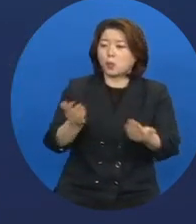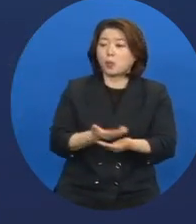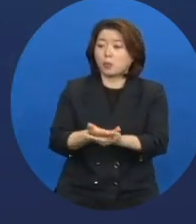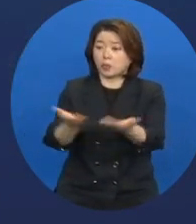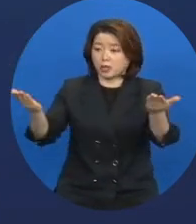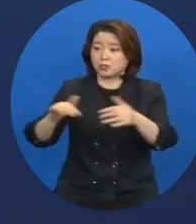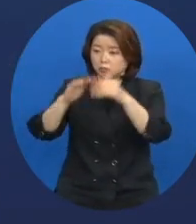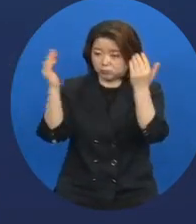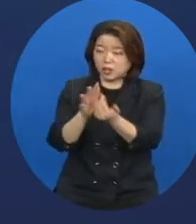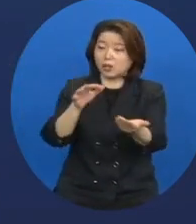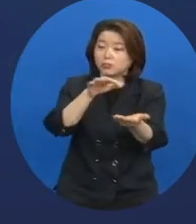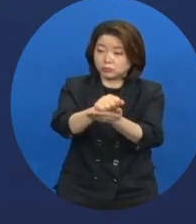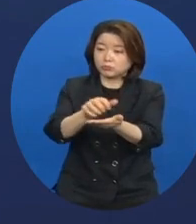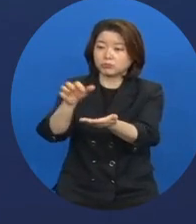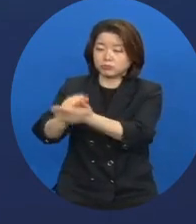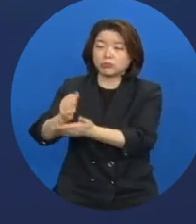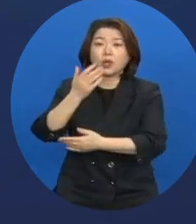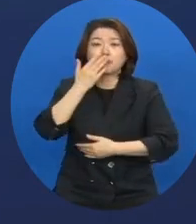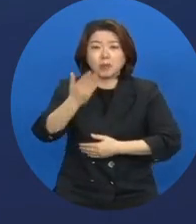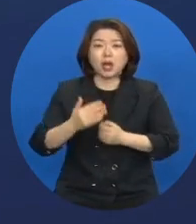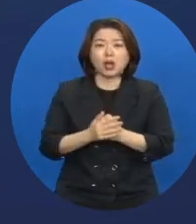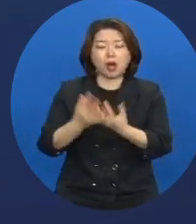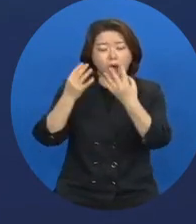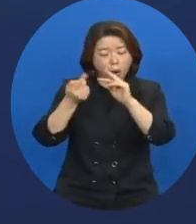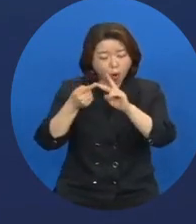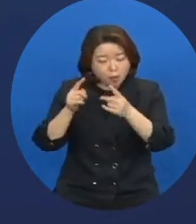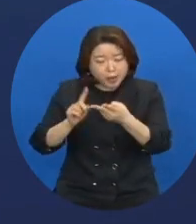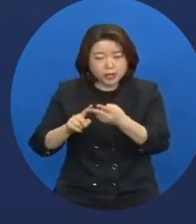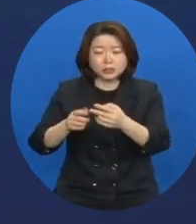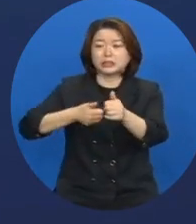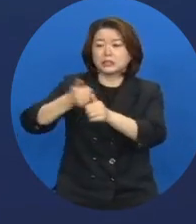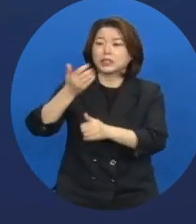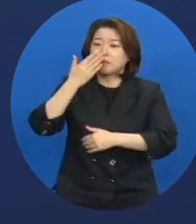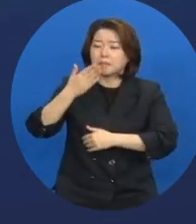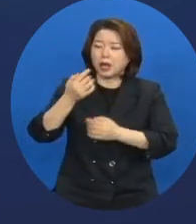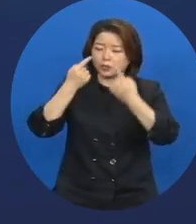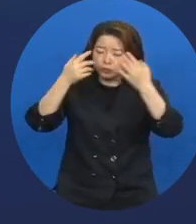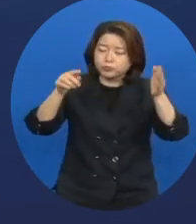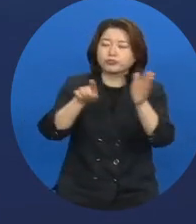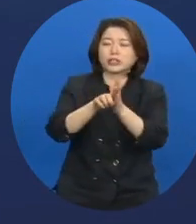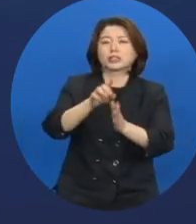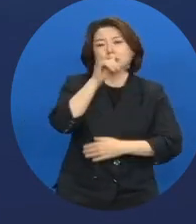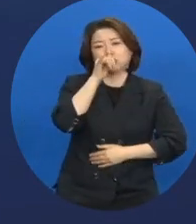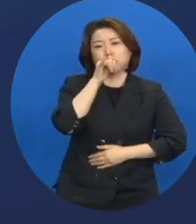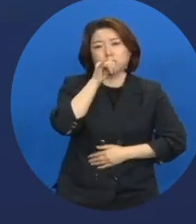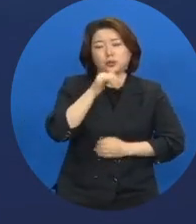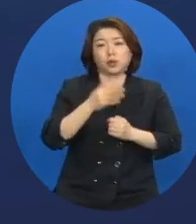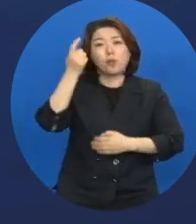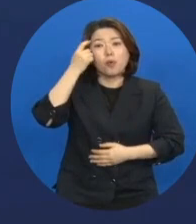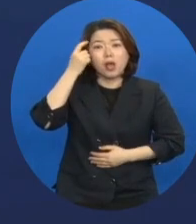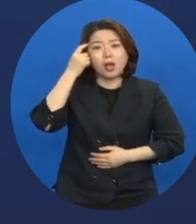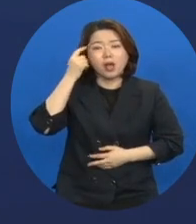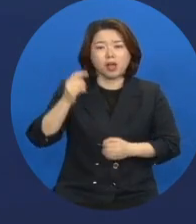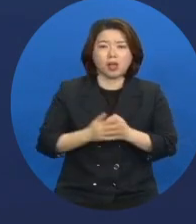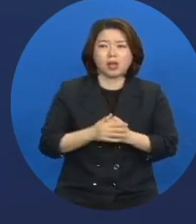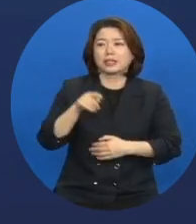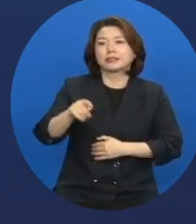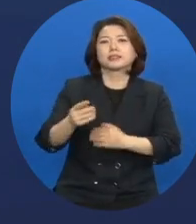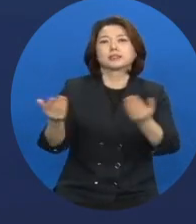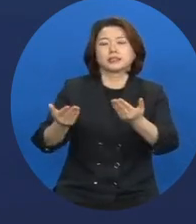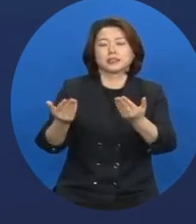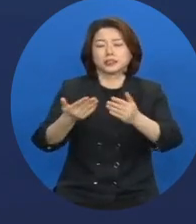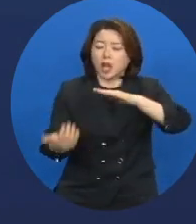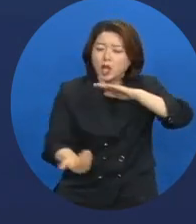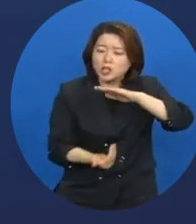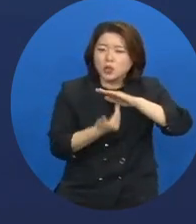철병거 가진 가나안 족속들 얼마든지 이길 수 있다고 확신했습니다. 이유는 그 일을